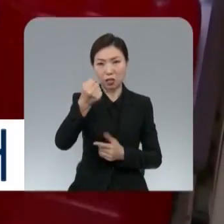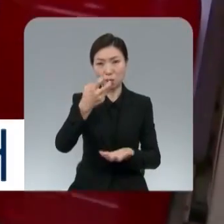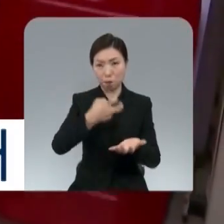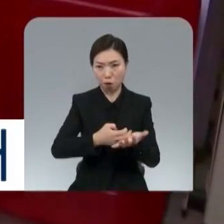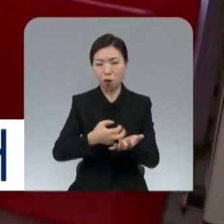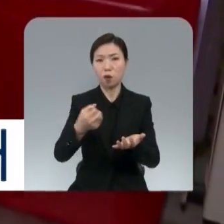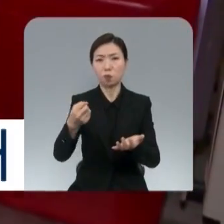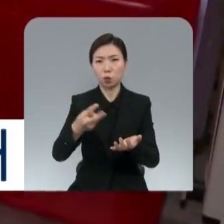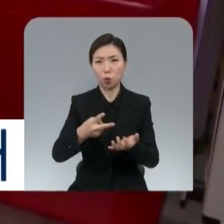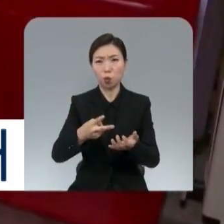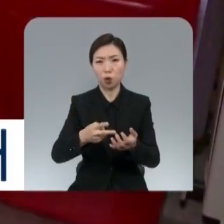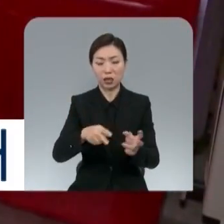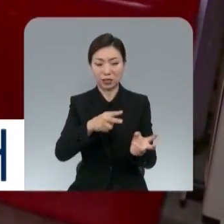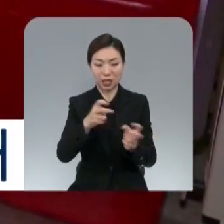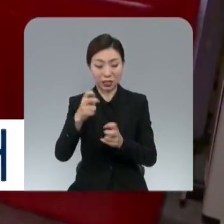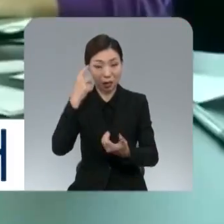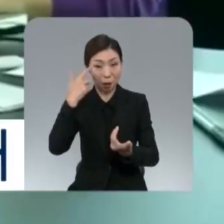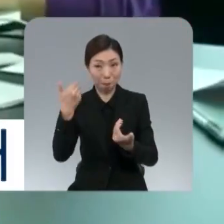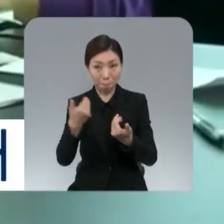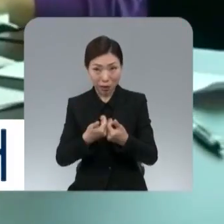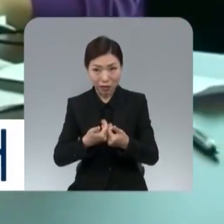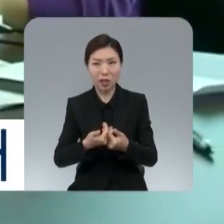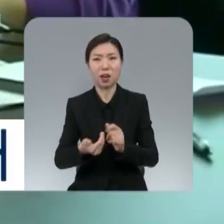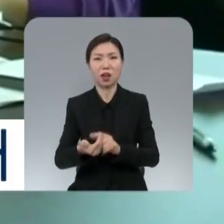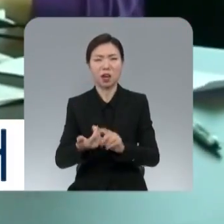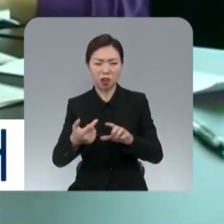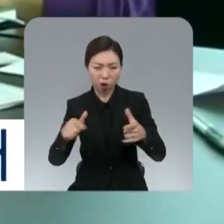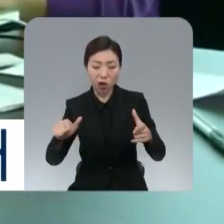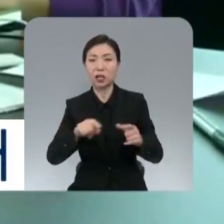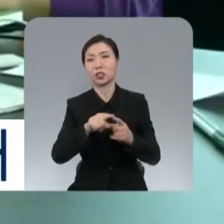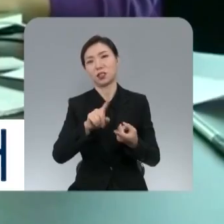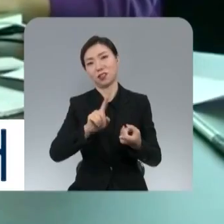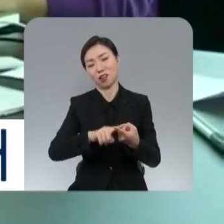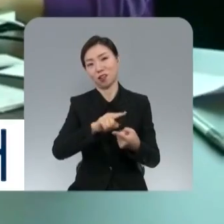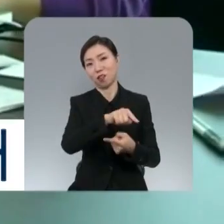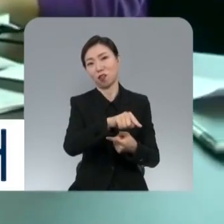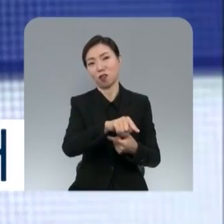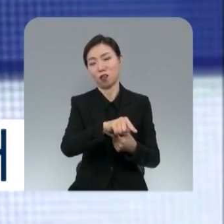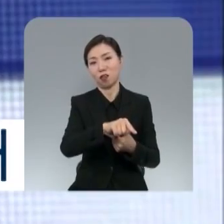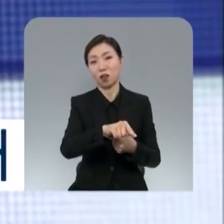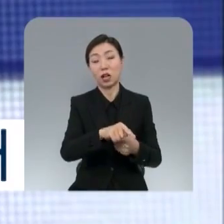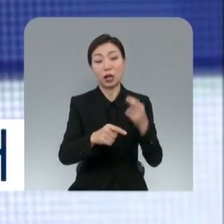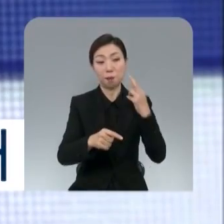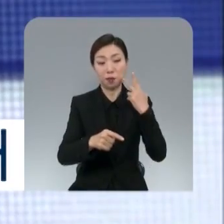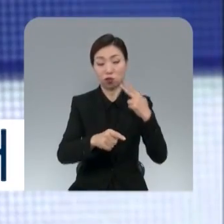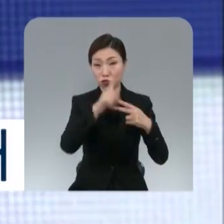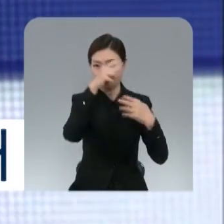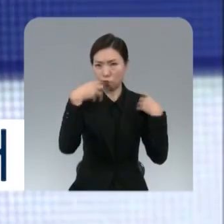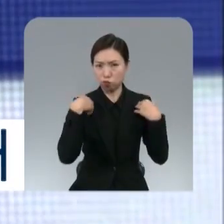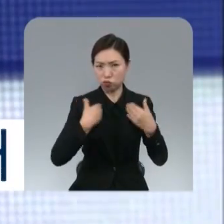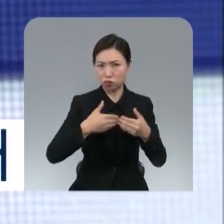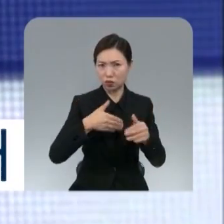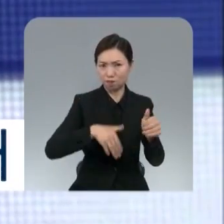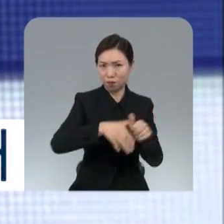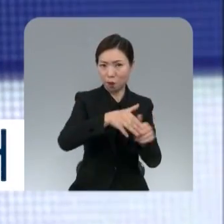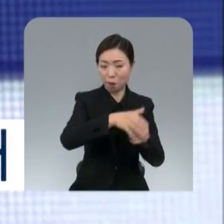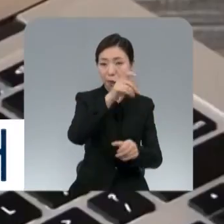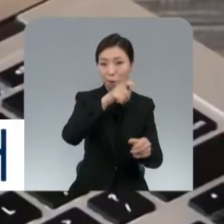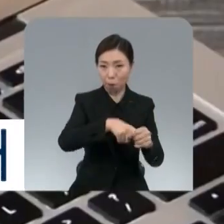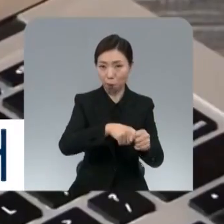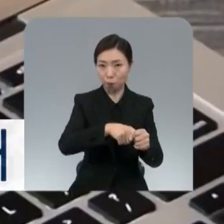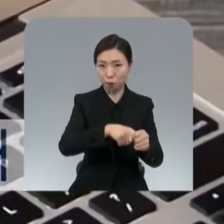이뤘고 미국은 밤 시간이지만 베이징의 근무 시간인 9시부터 5시 사이에 게시물이 집중된